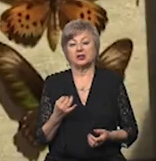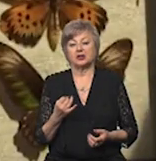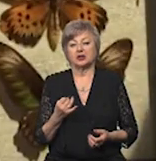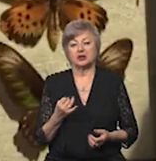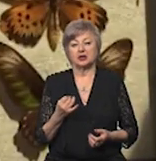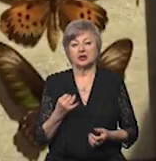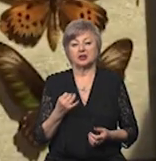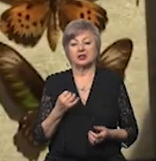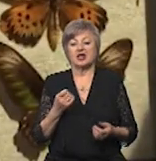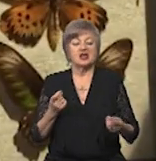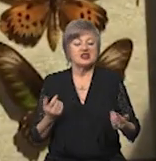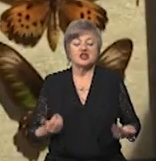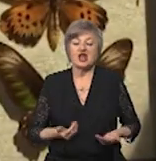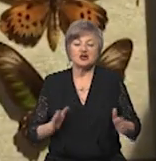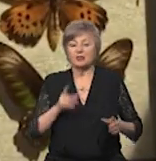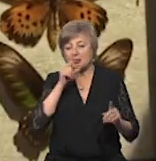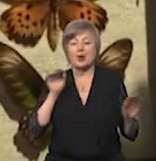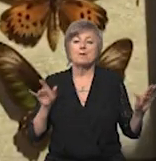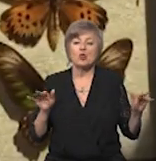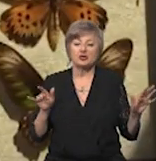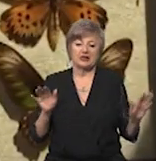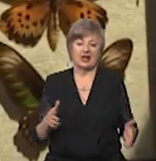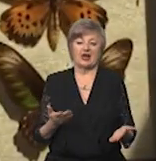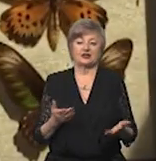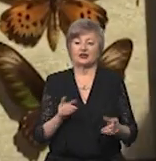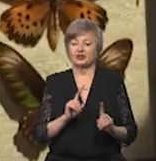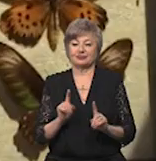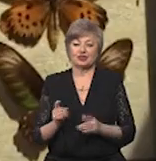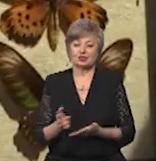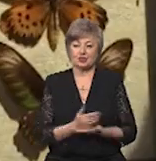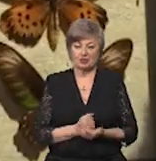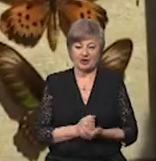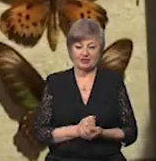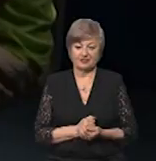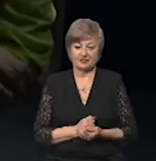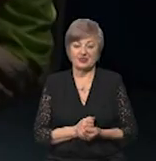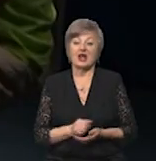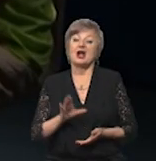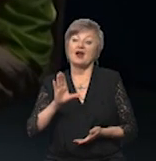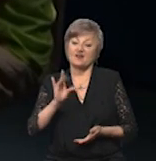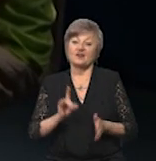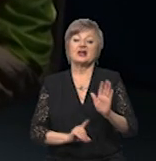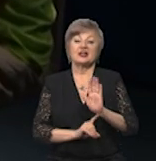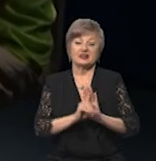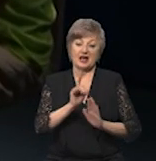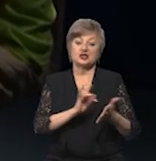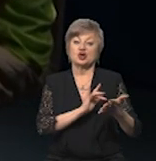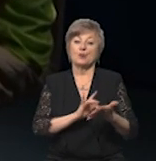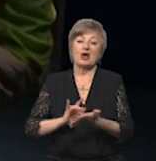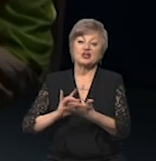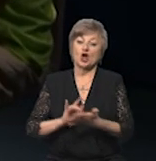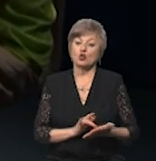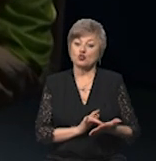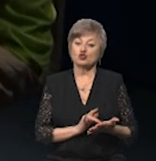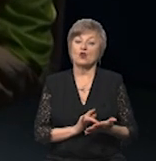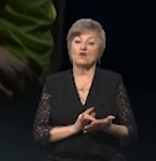і неживі об'єкти – метелики, жуки, мушлі. Тобто ви почали подорожувати саме